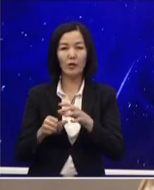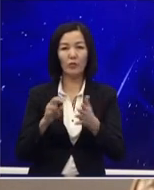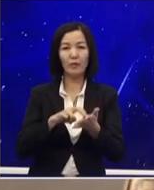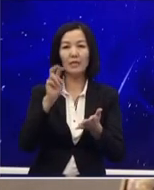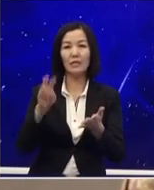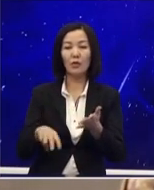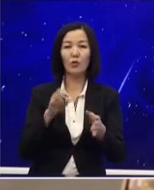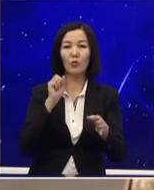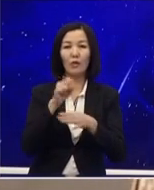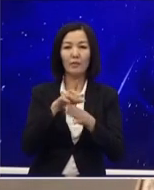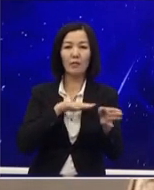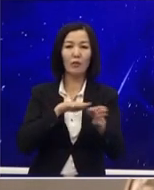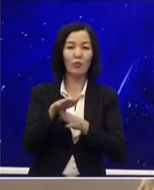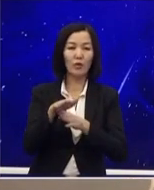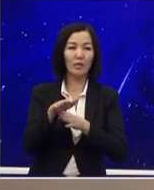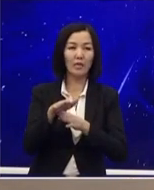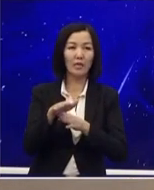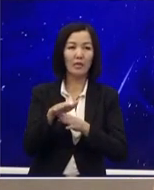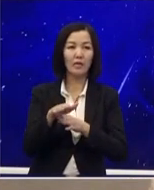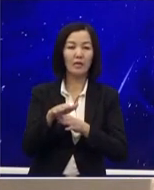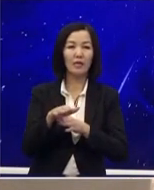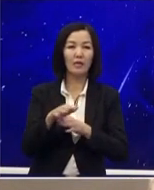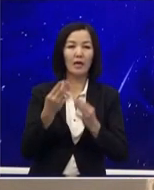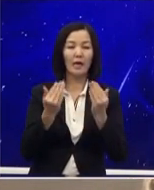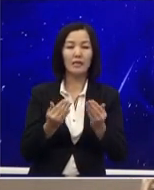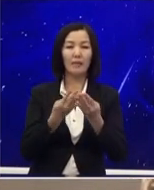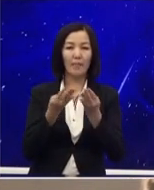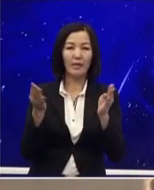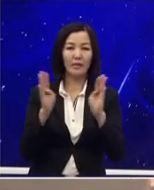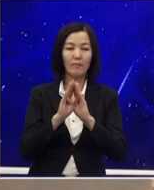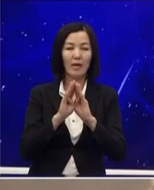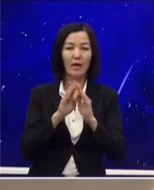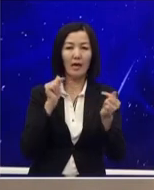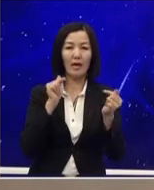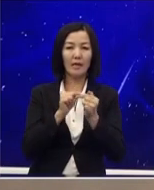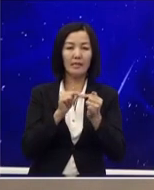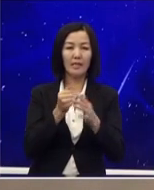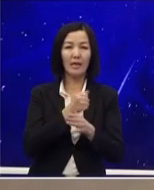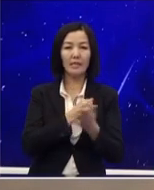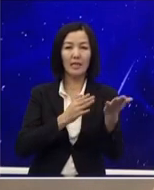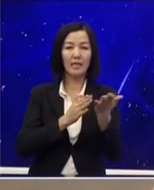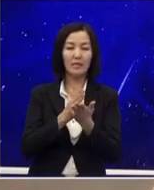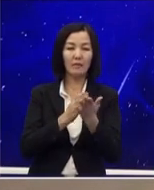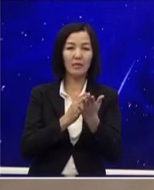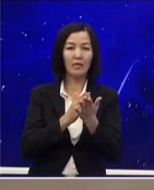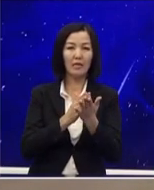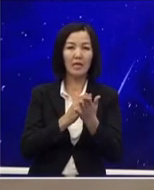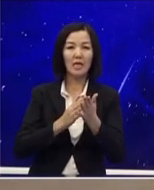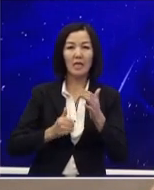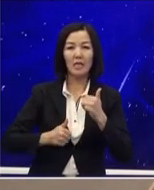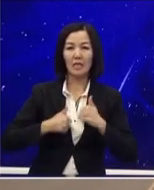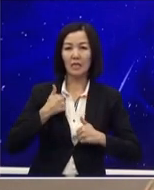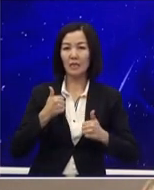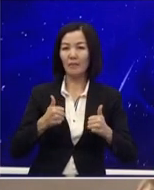орындады. Және де елімізде болған пандемияға қарсы күресте бұл әскери қызметкерлеріміз табандылық таныта